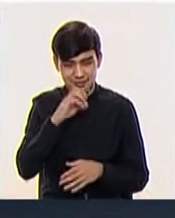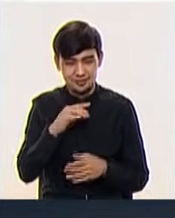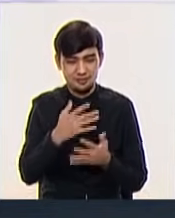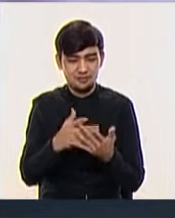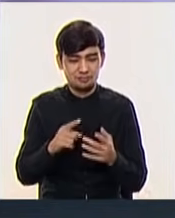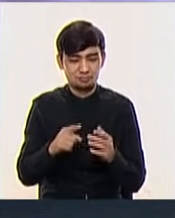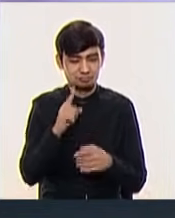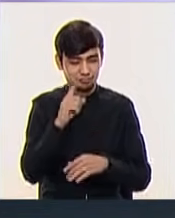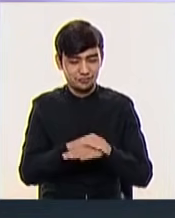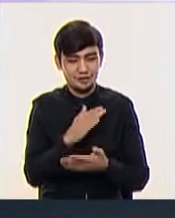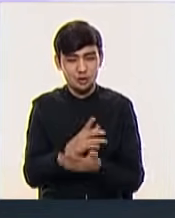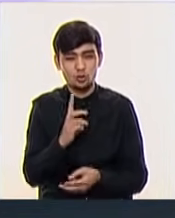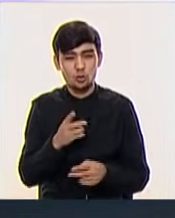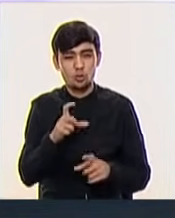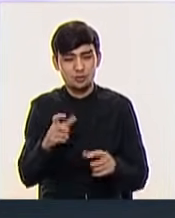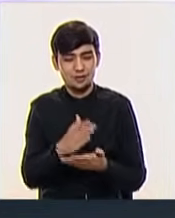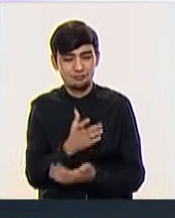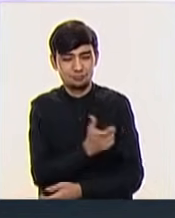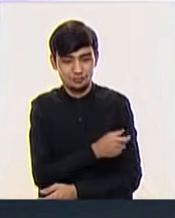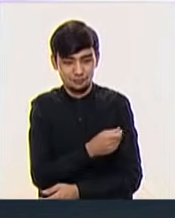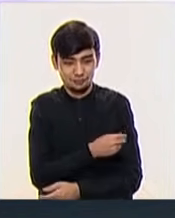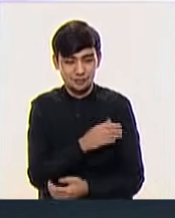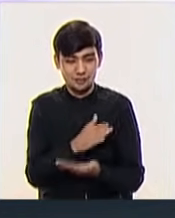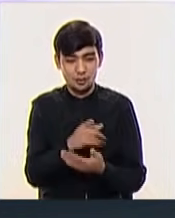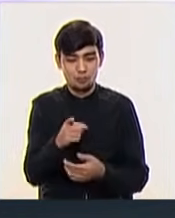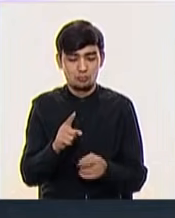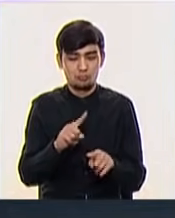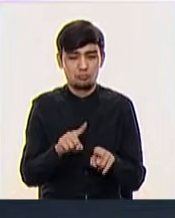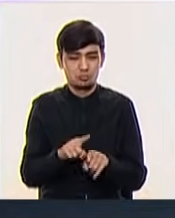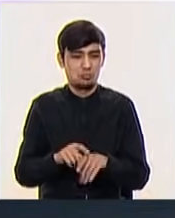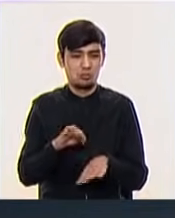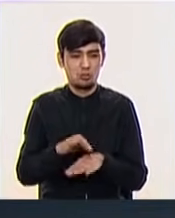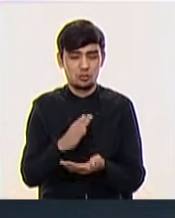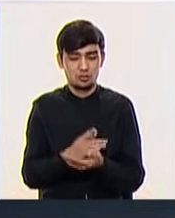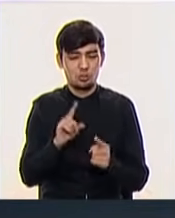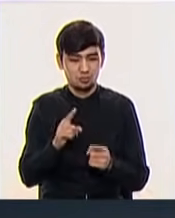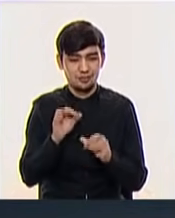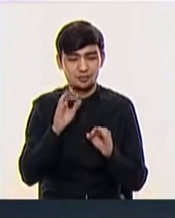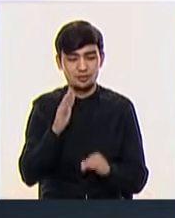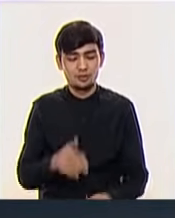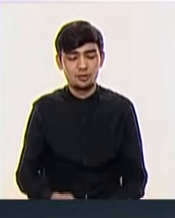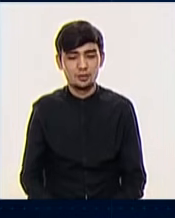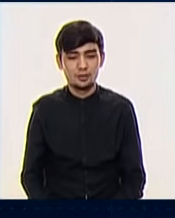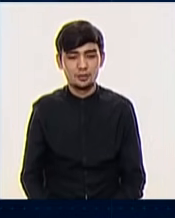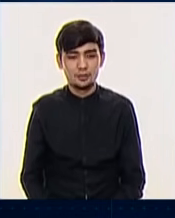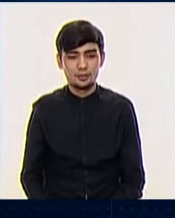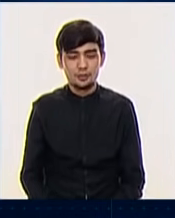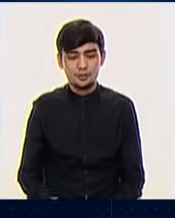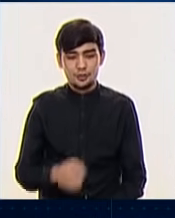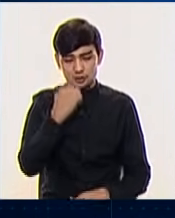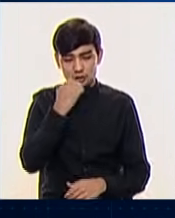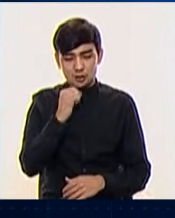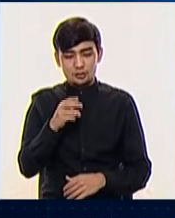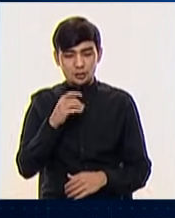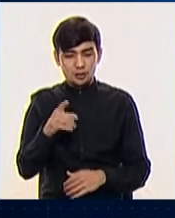тенденция. Люди, сделавшие прививку, все равно заболевают. Почему так происходит, расскажет Наталья Райм. Спасибо, Оскар.